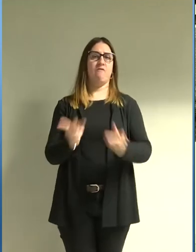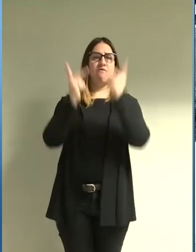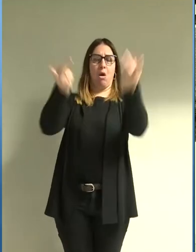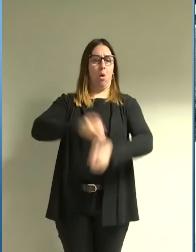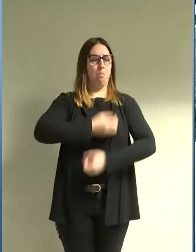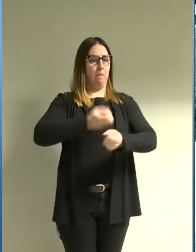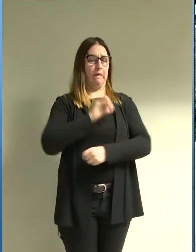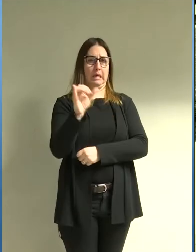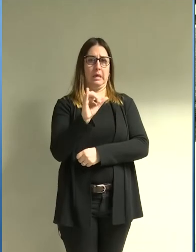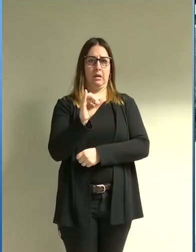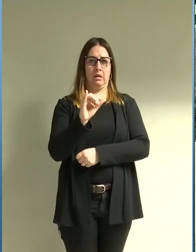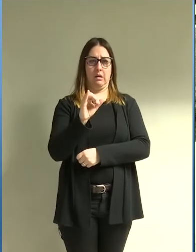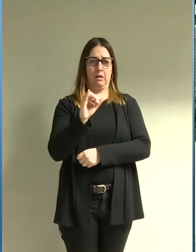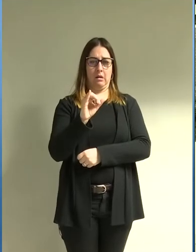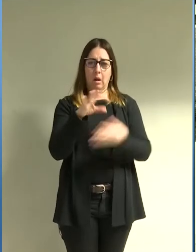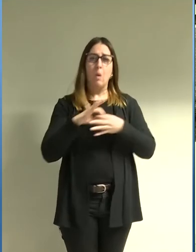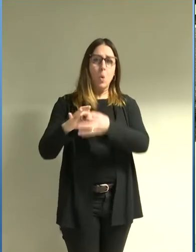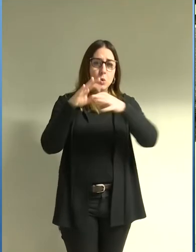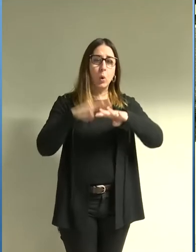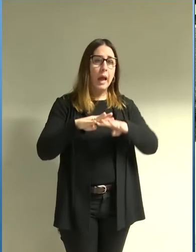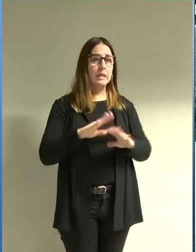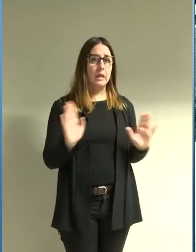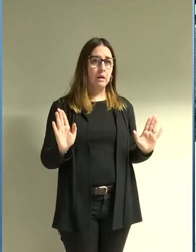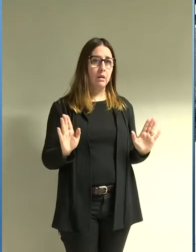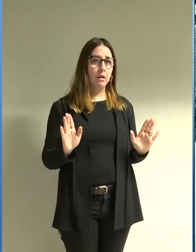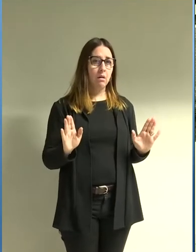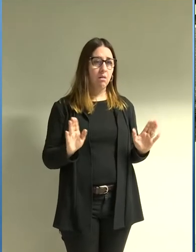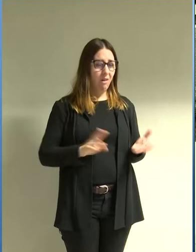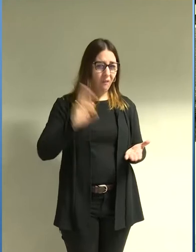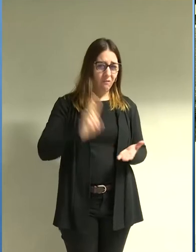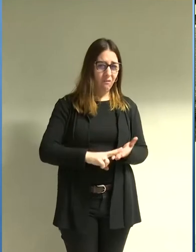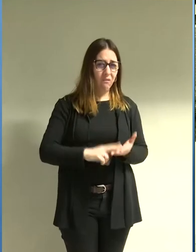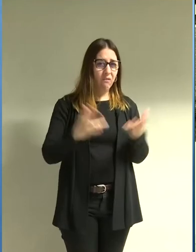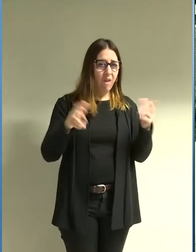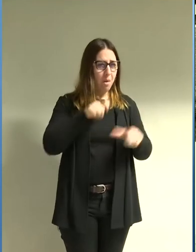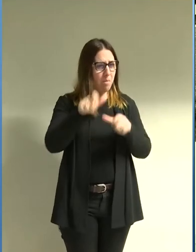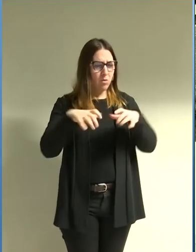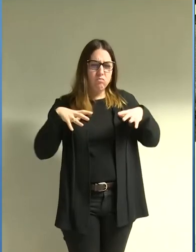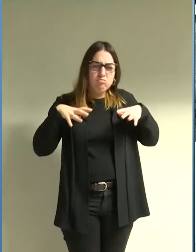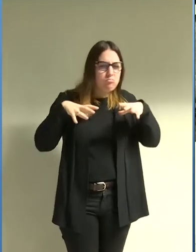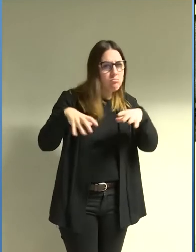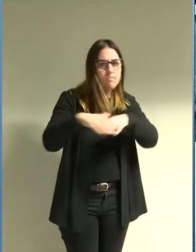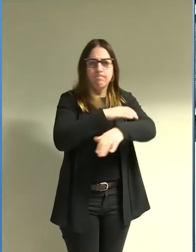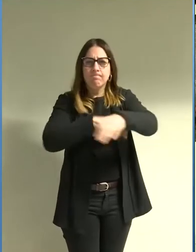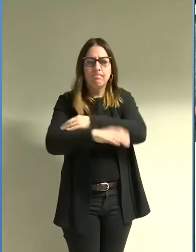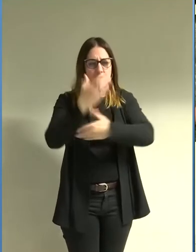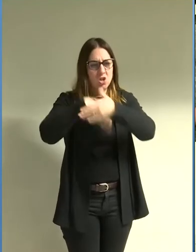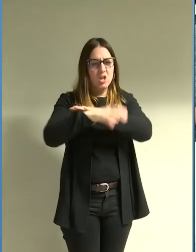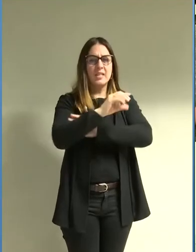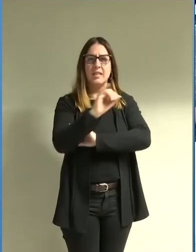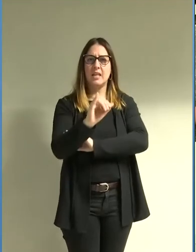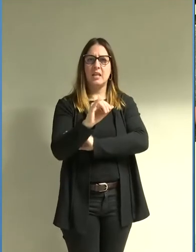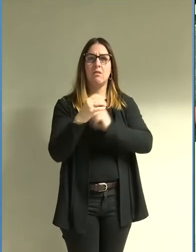parole sont les unions de quartier et en vrai il ya des gens qui sont encore mobilisés dans les conseils citoyens indépendants